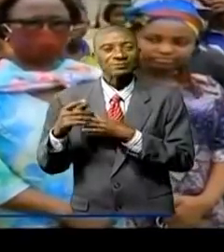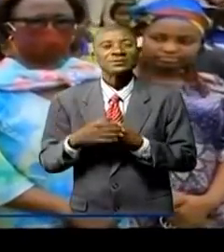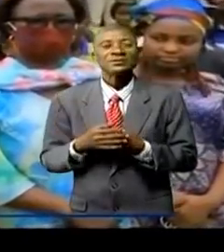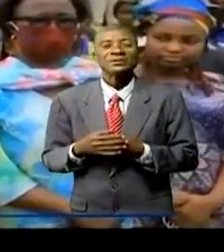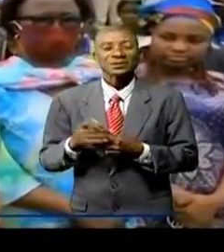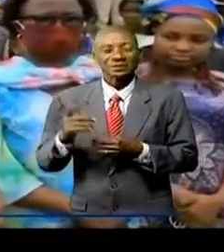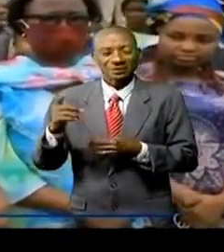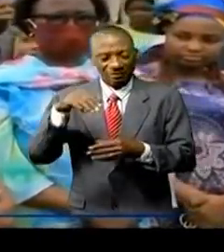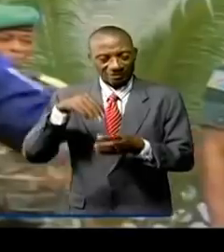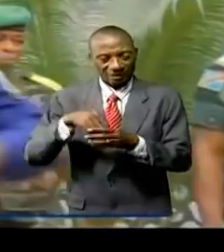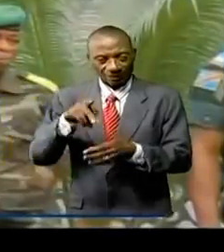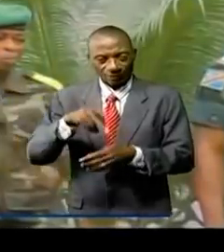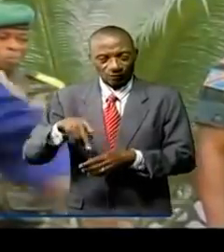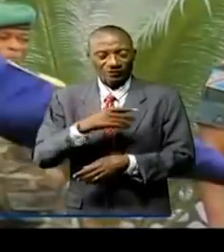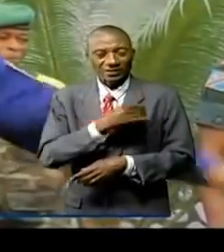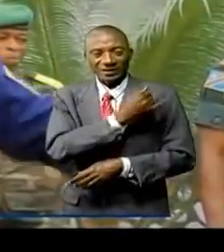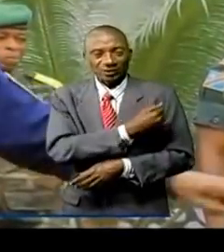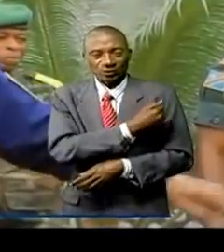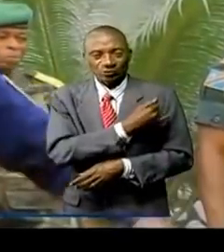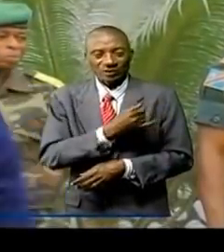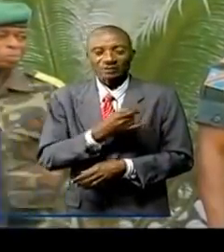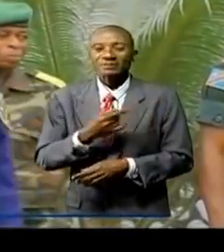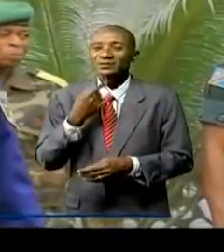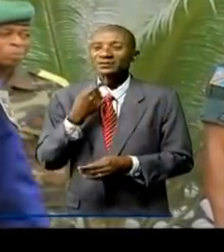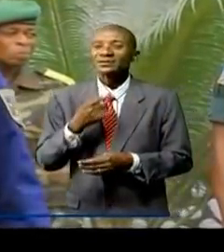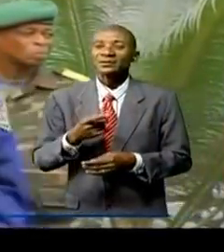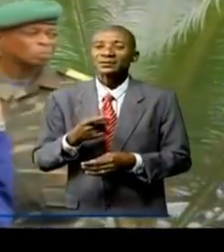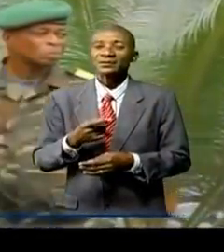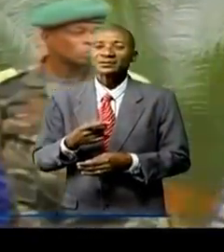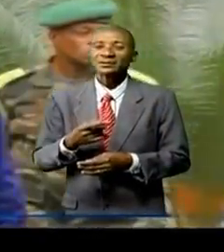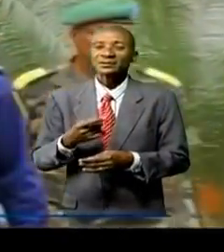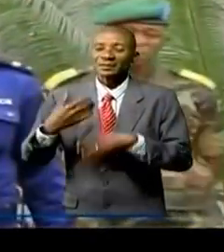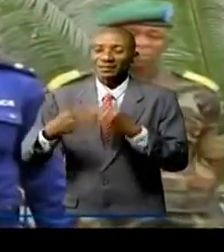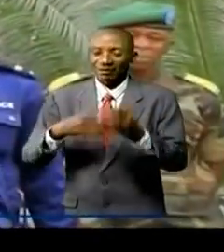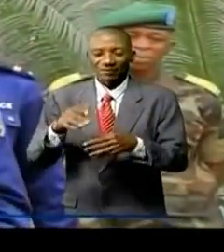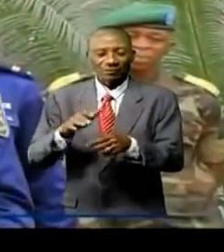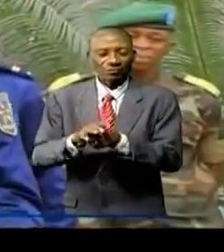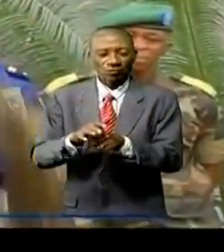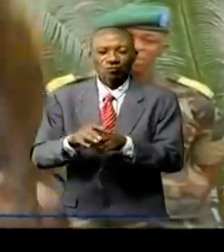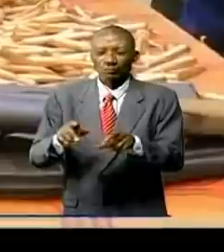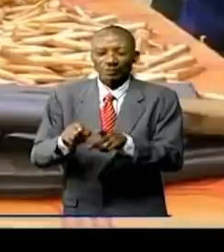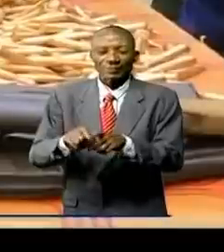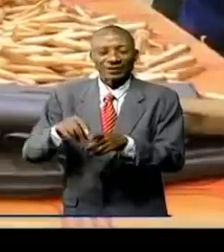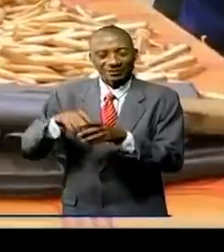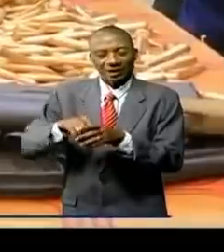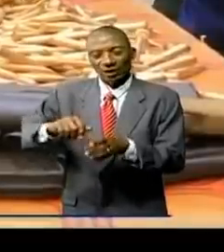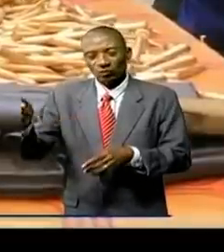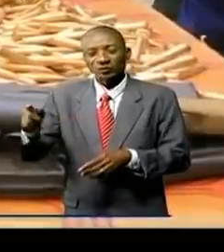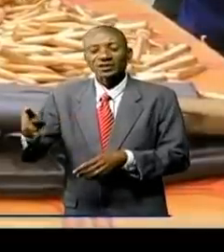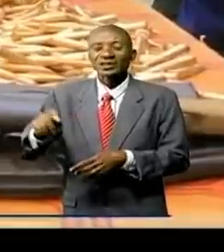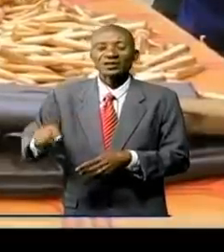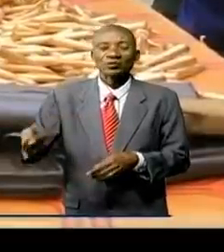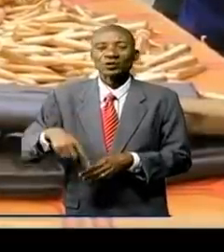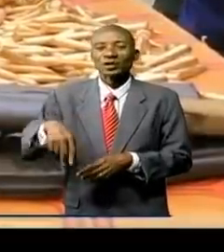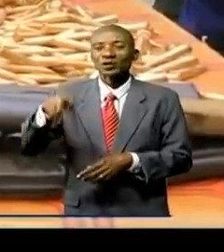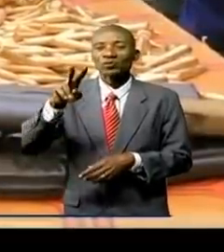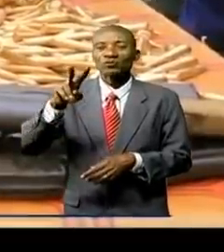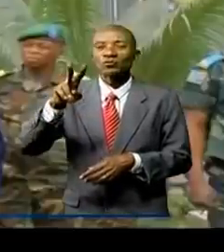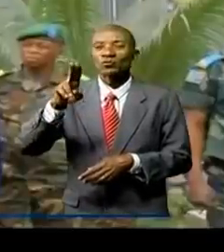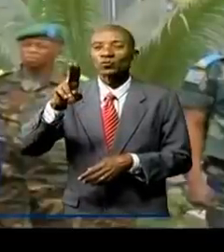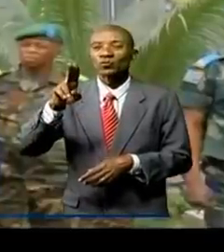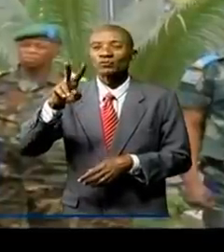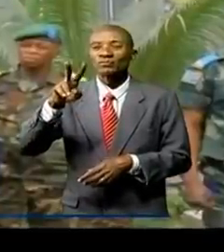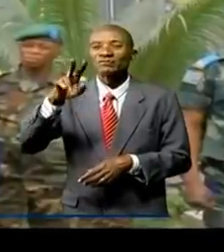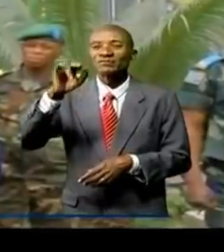Ituriien à raviver une pensée positive pour une paix durable. Les armes de guerre, bate kaka na magasin te onu,